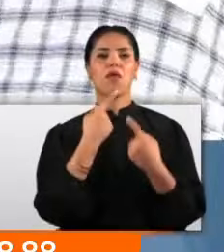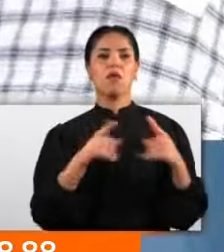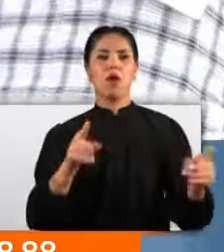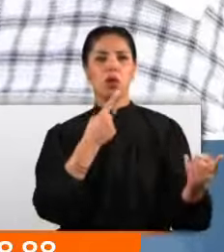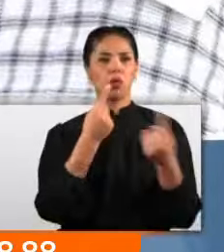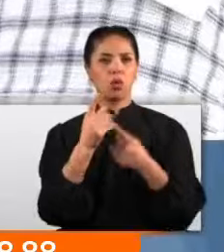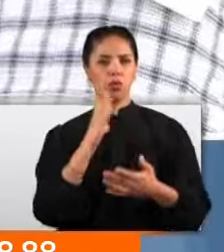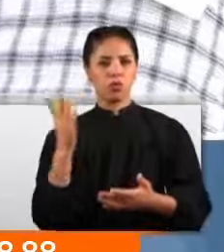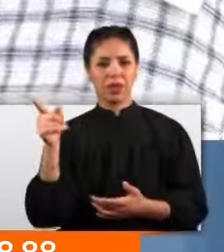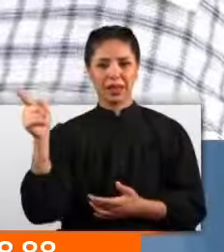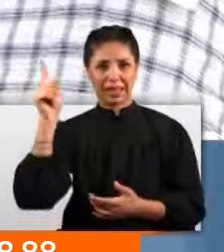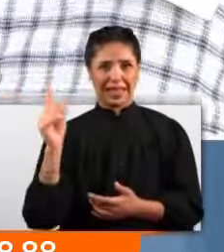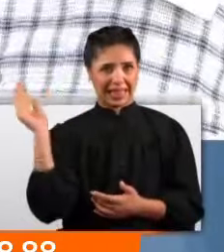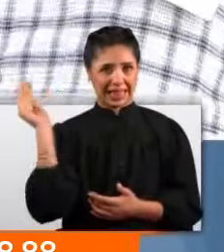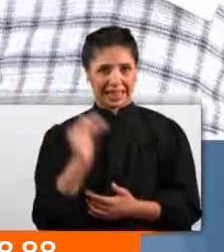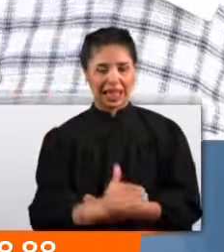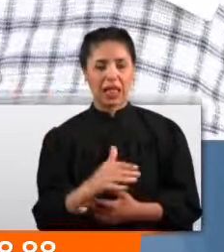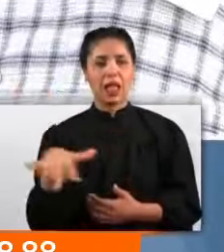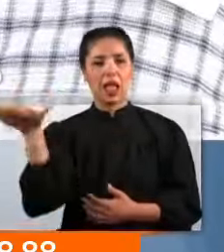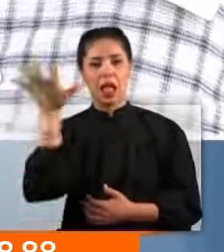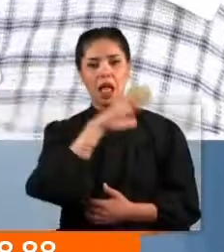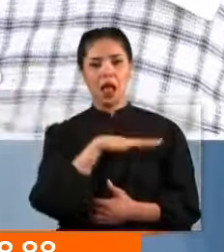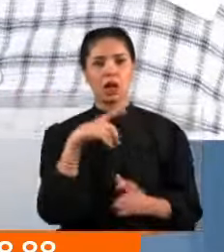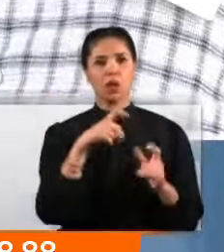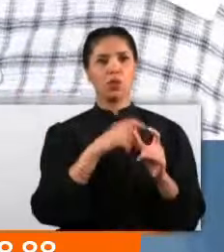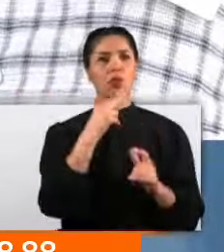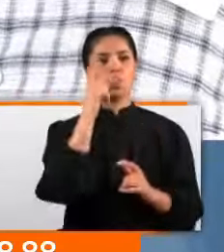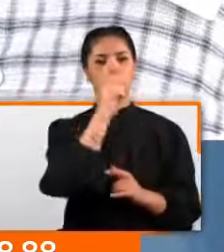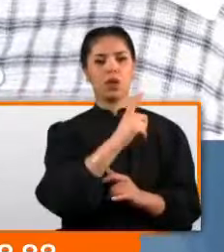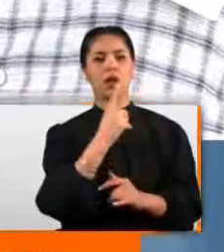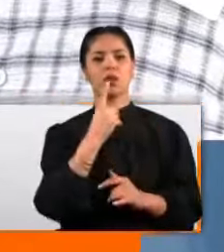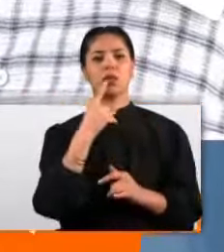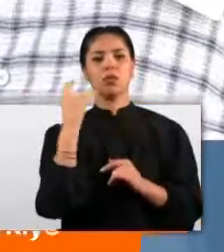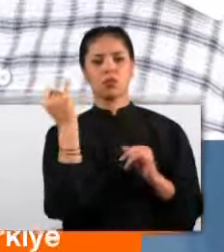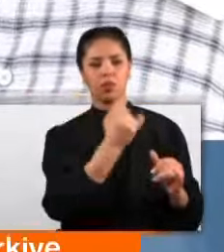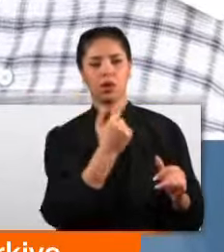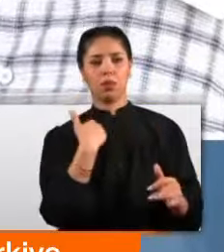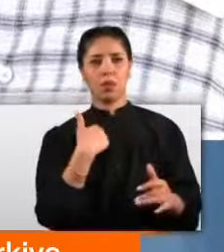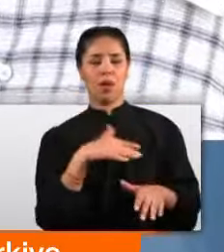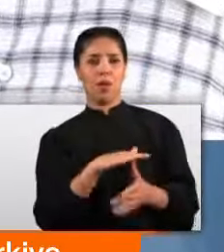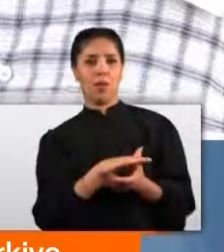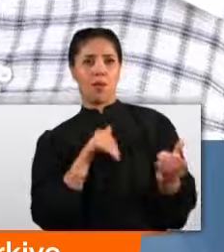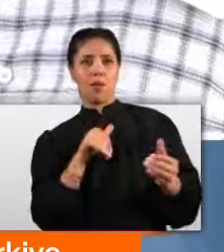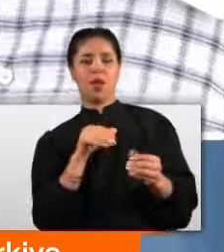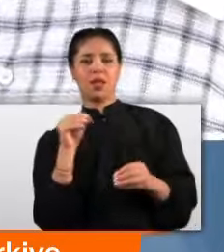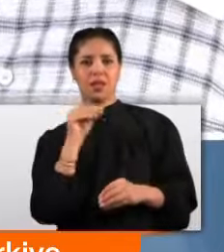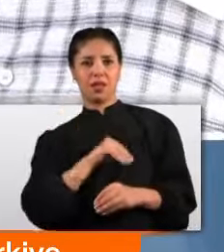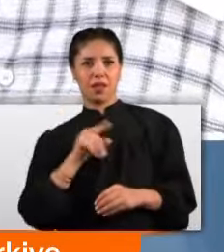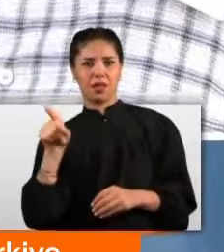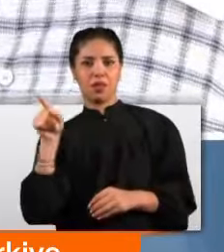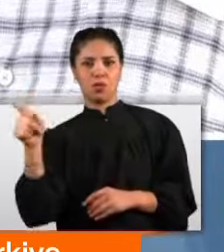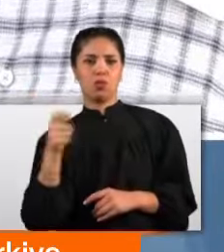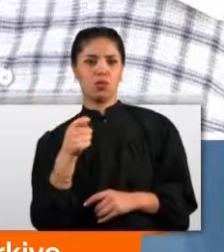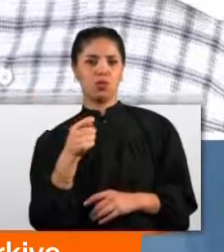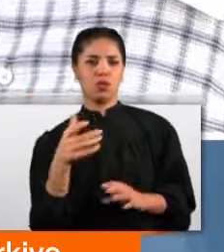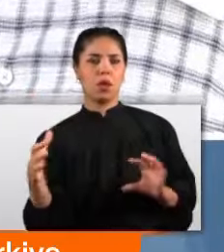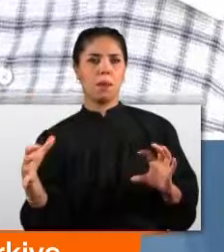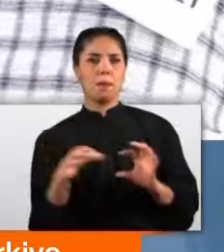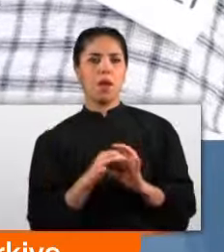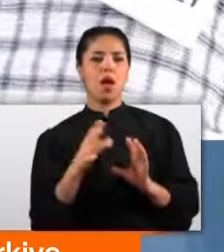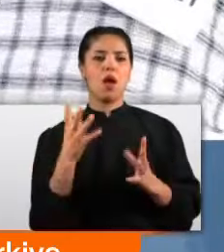Sen ilk başta buraya geldiğinde herkesin Gül'ün üzerine saldıracağını, sen sıyrılacağını düşündün ya. Ben artık senin de bu cinayette parmağın